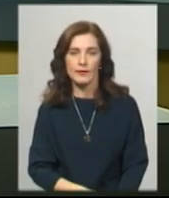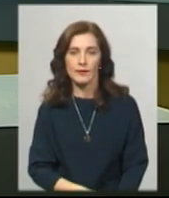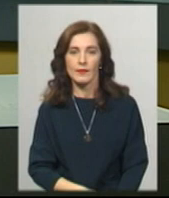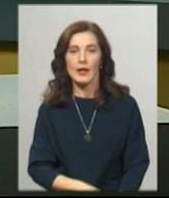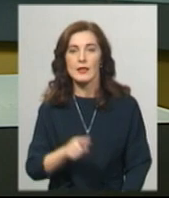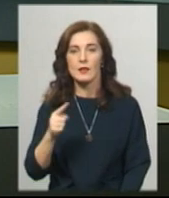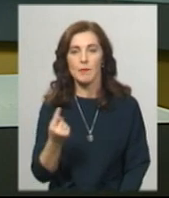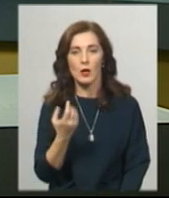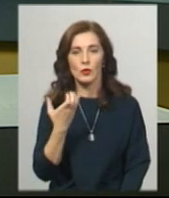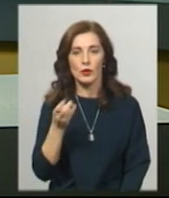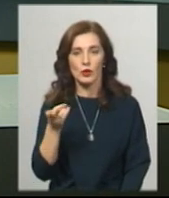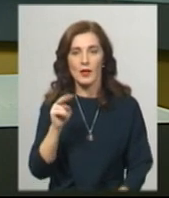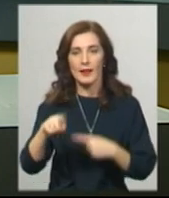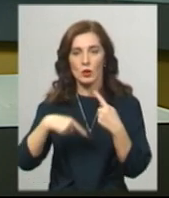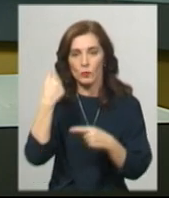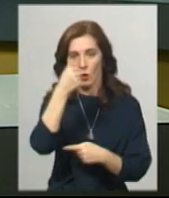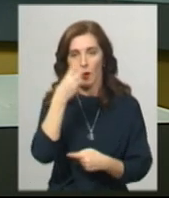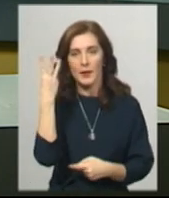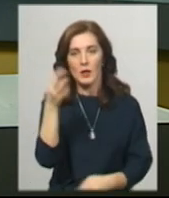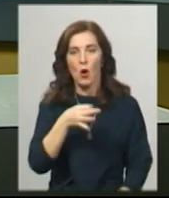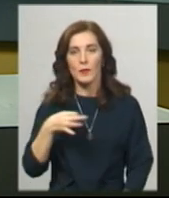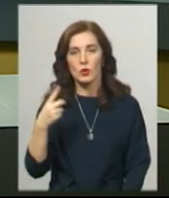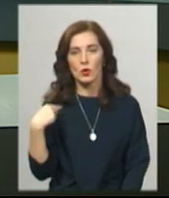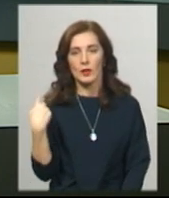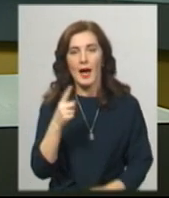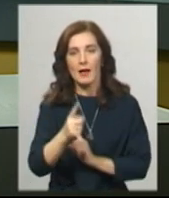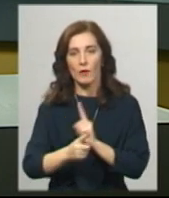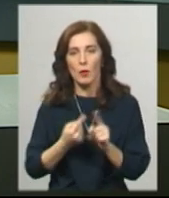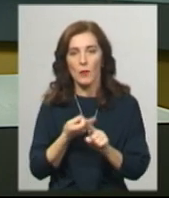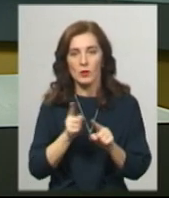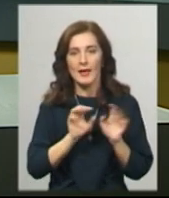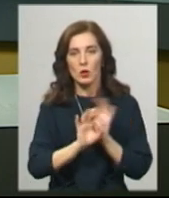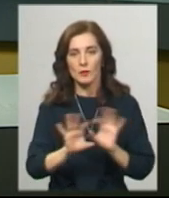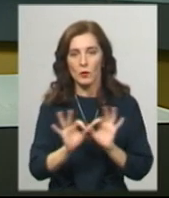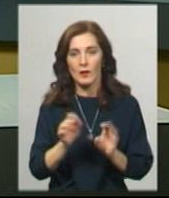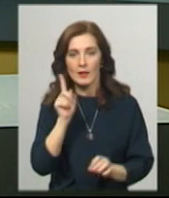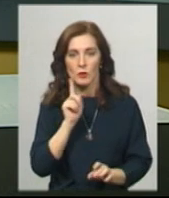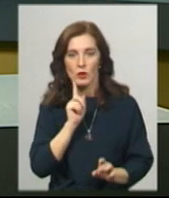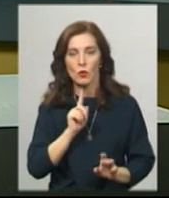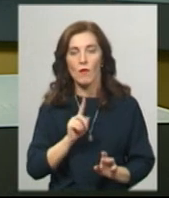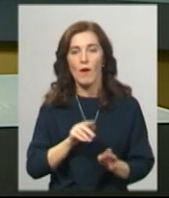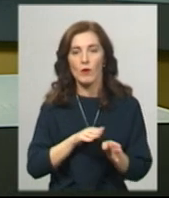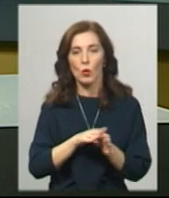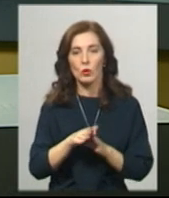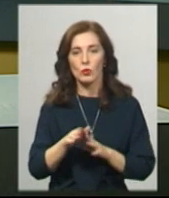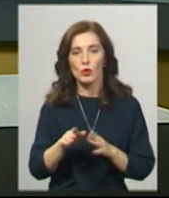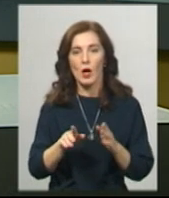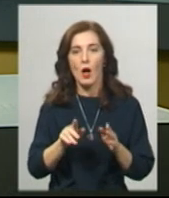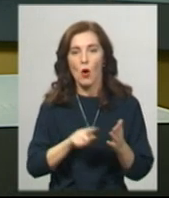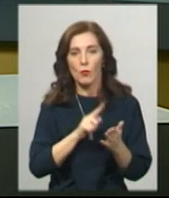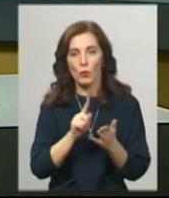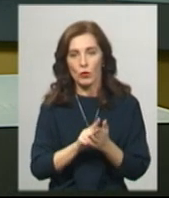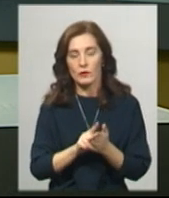З 1 січня наступного року Хмельницьку обласну лікарню реформують. Про це розповів тимчасово виконуючий обов'язки директора